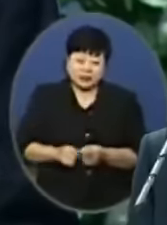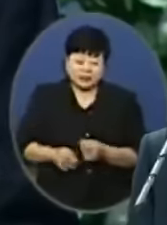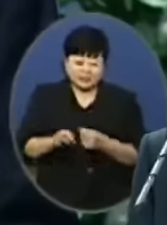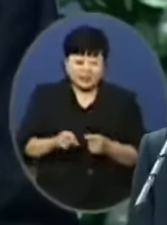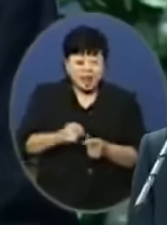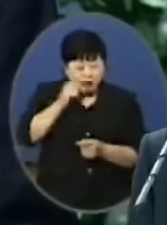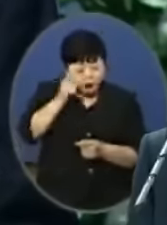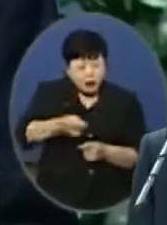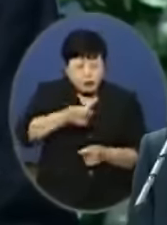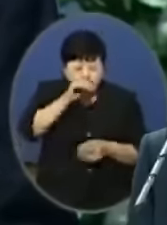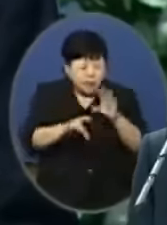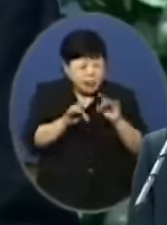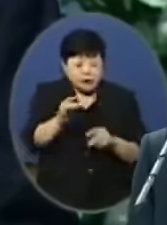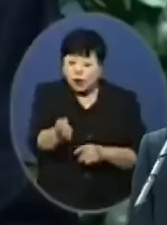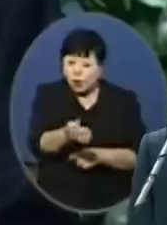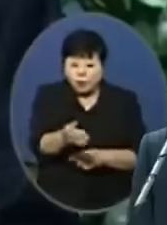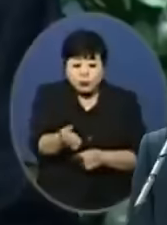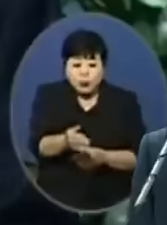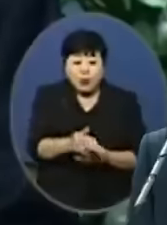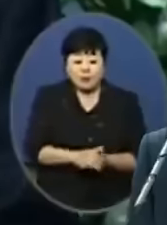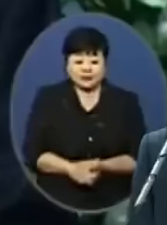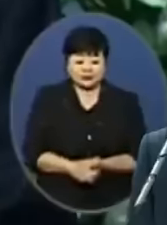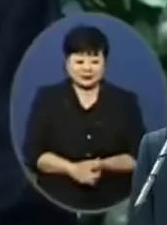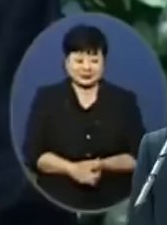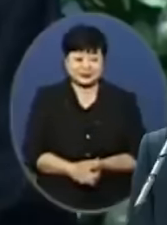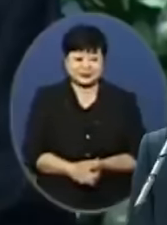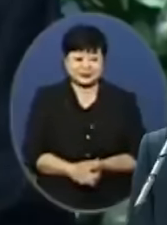영원히 목마르지 아니할 것입니다.